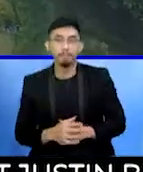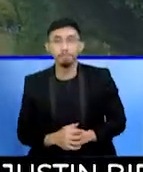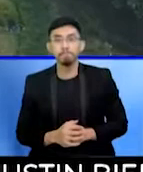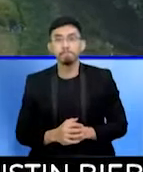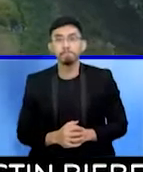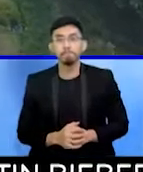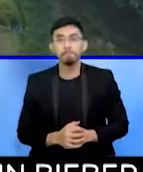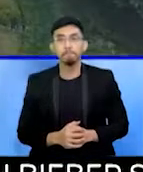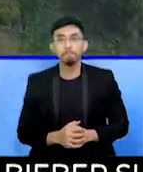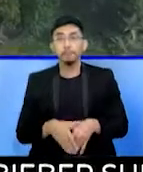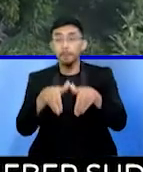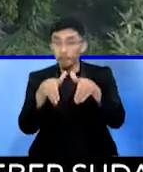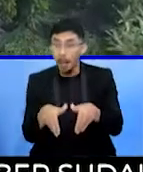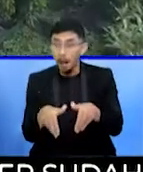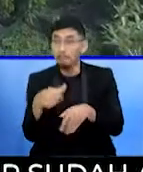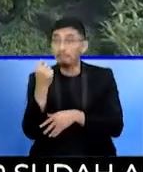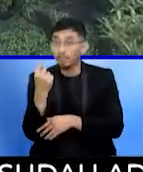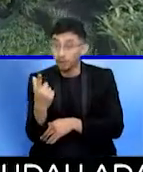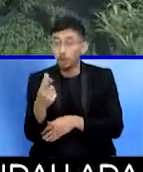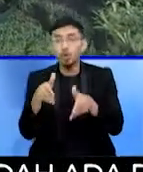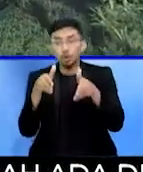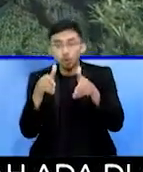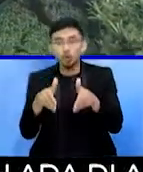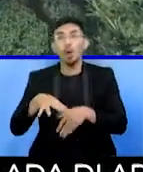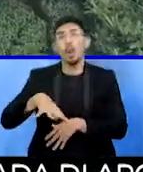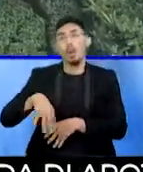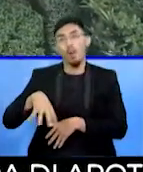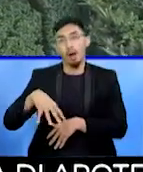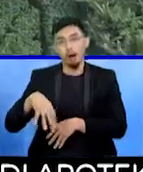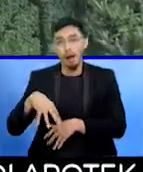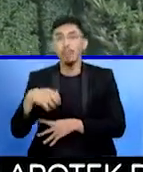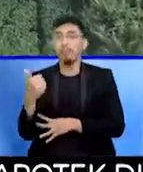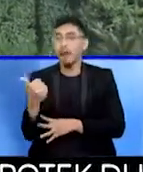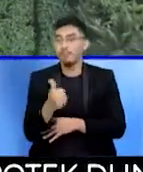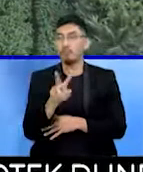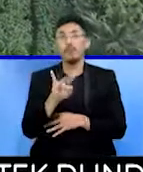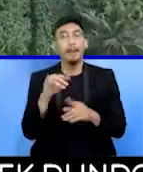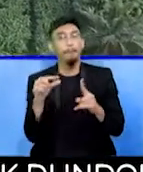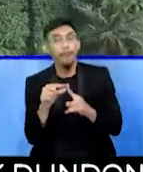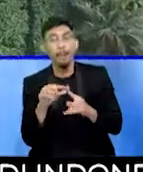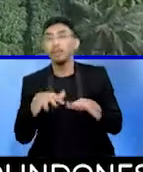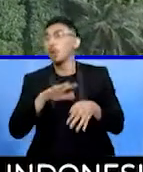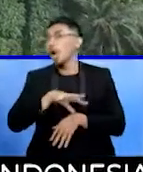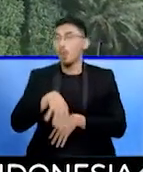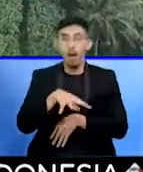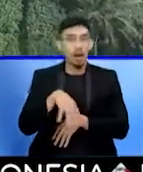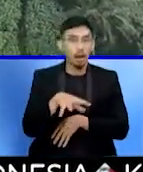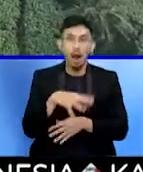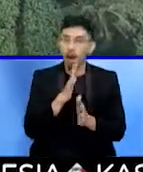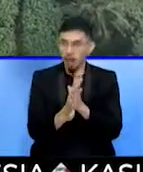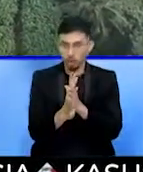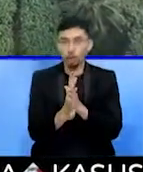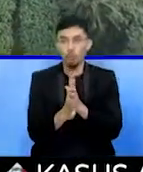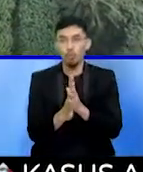untuk keluarga saja, tepatnya untuk tamu VVIP dan juga keluarga terdekat ini akan langsung masuk ke pintu gerbang utama yang ada di